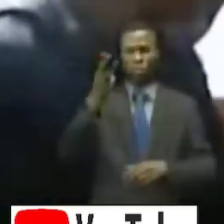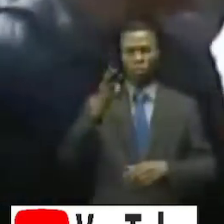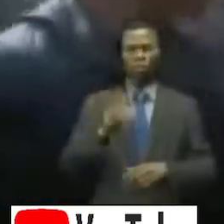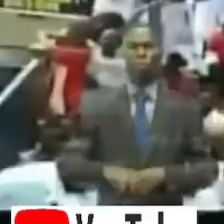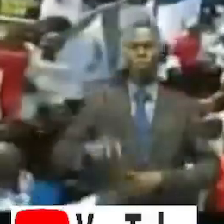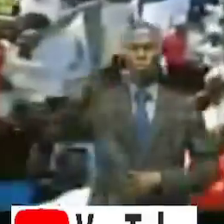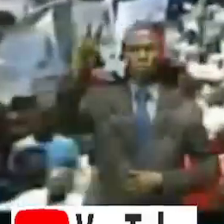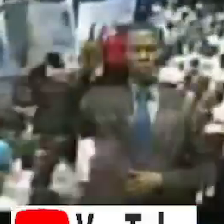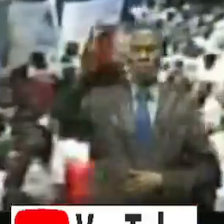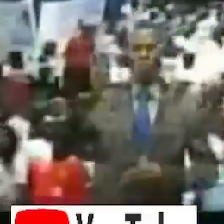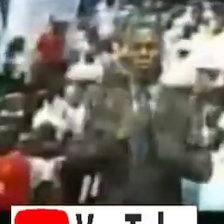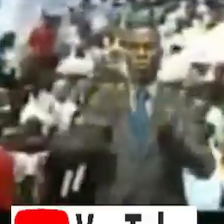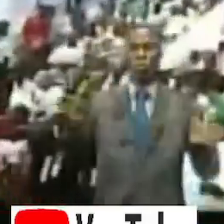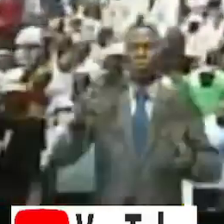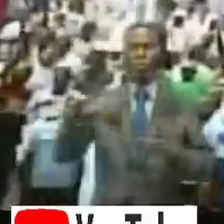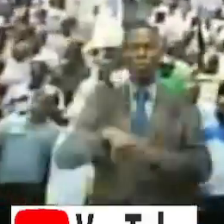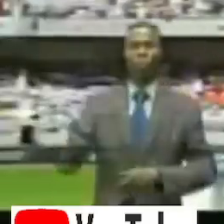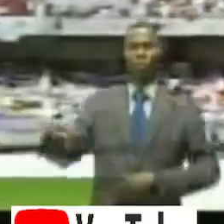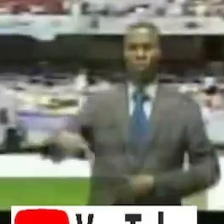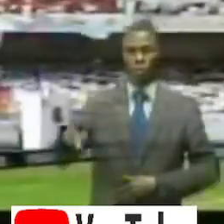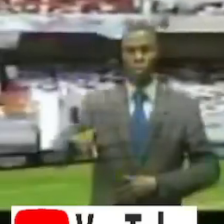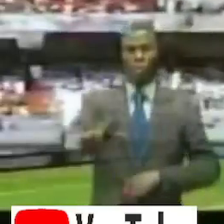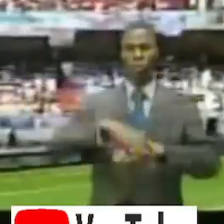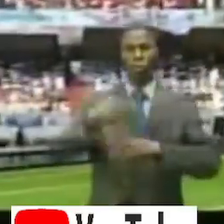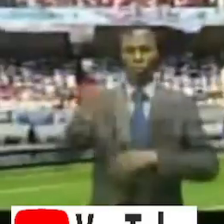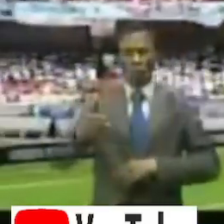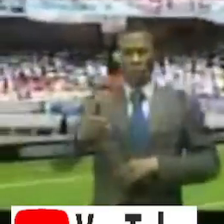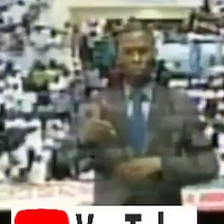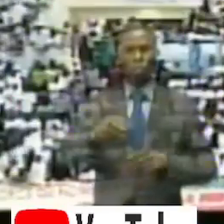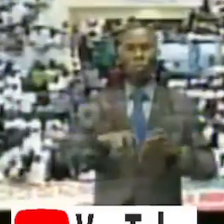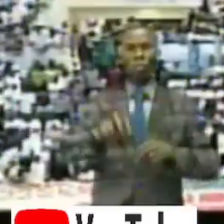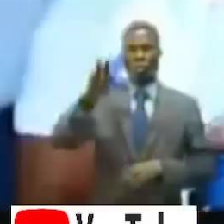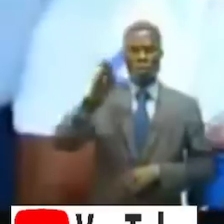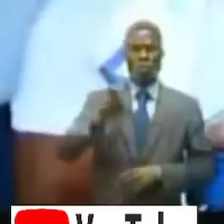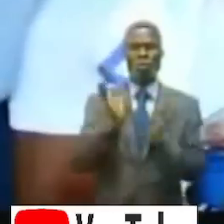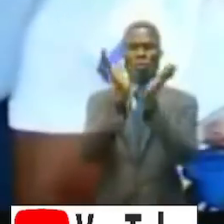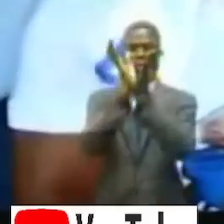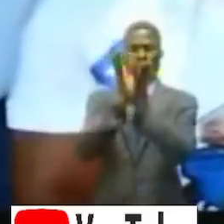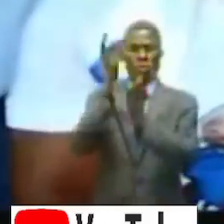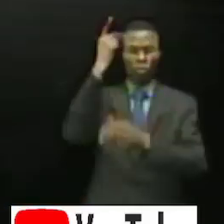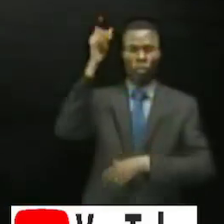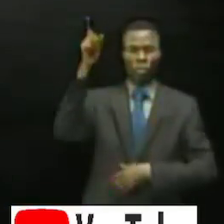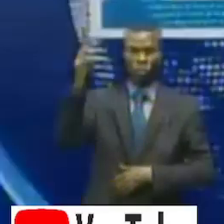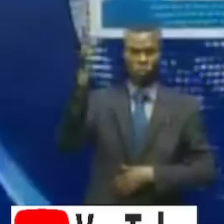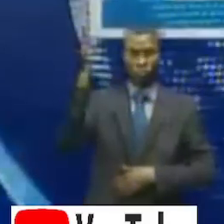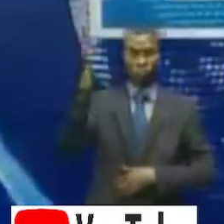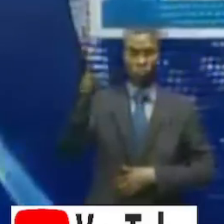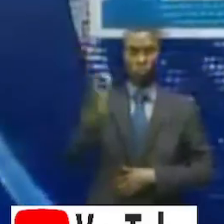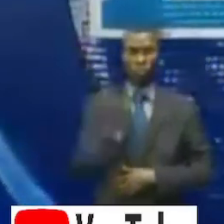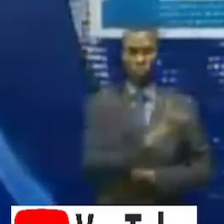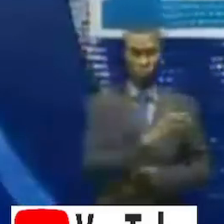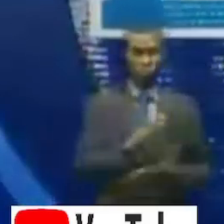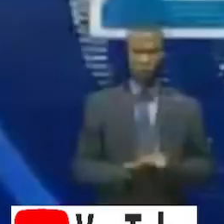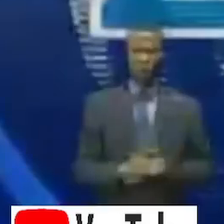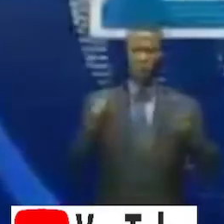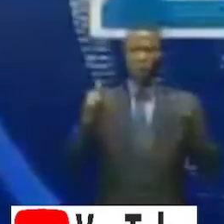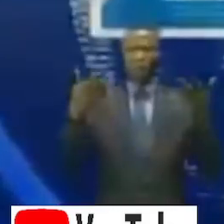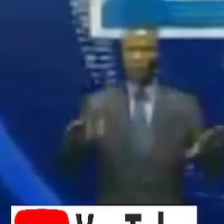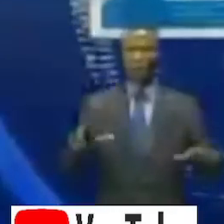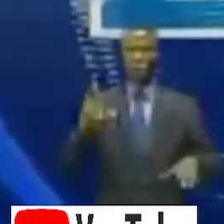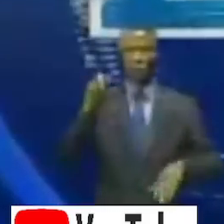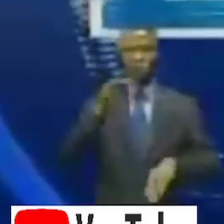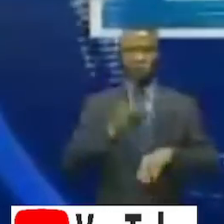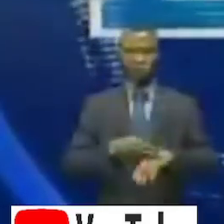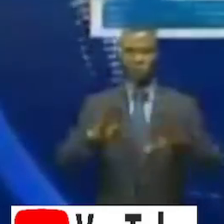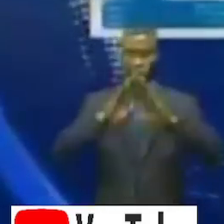déplacement officiel en province après sa sortie au stade de Martyr à Kinshasa. Fin de ce journal. Pour ceux